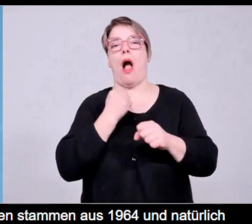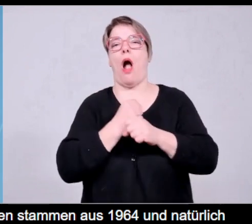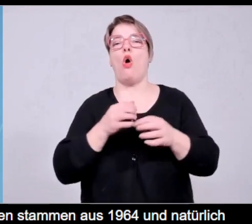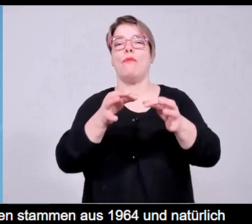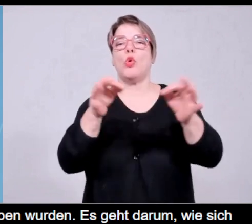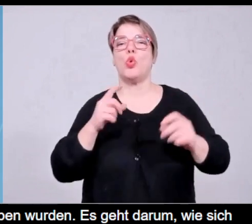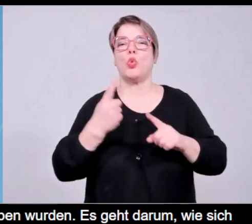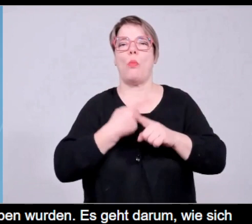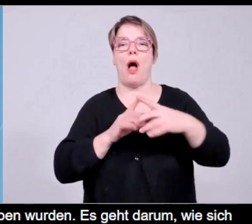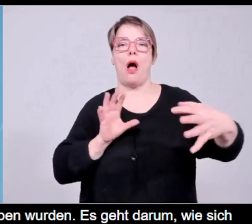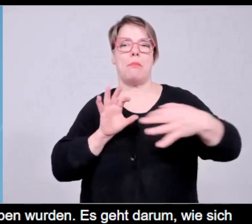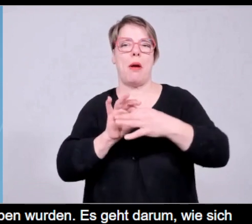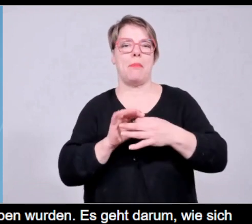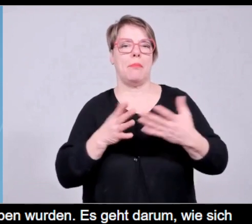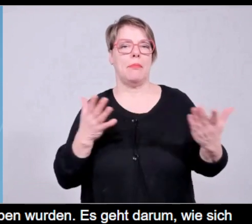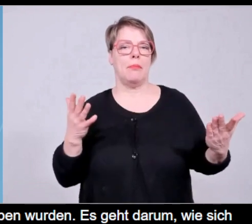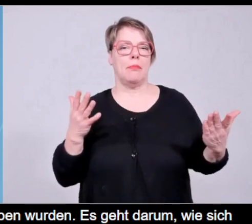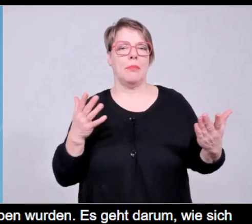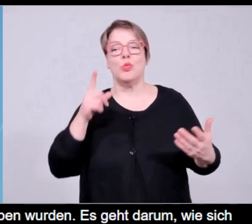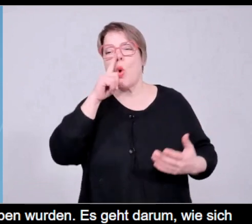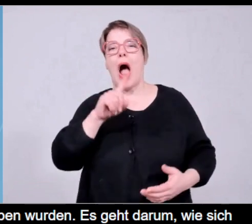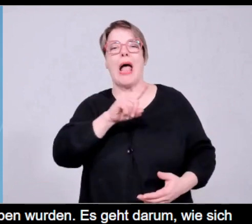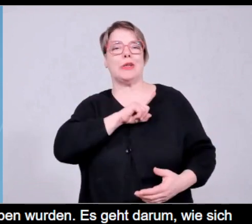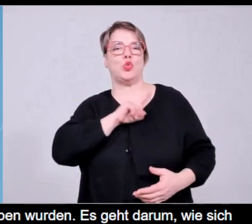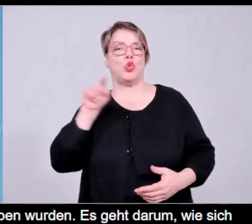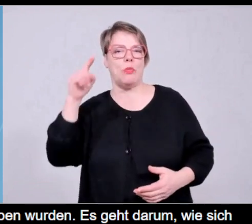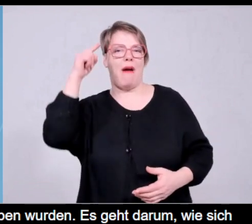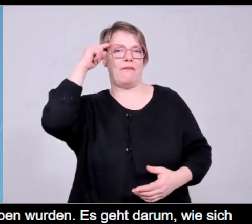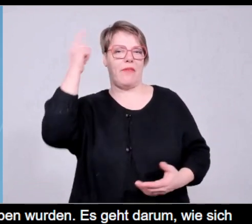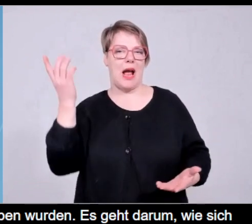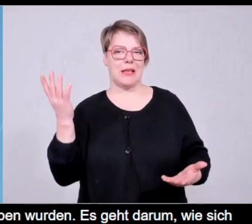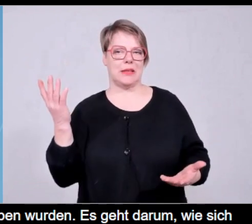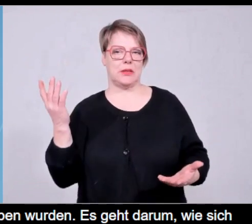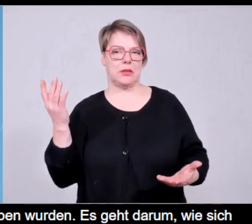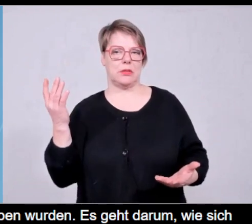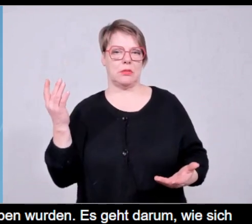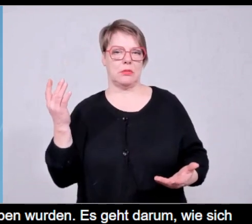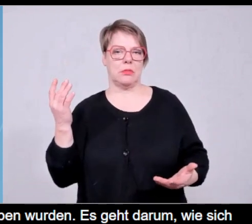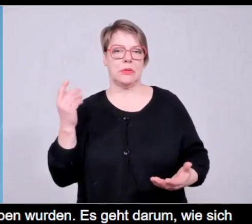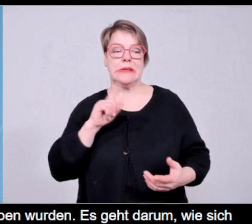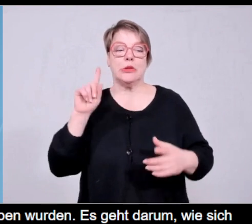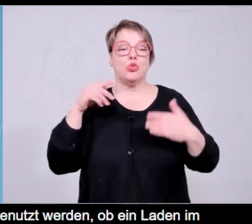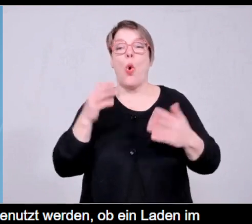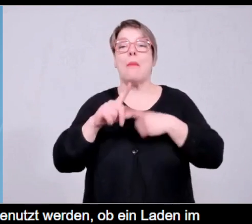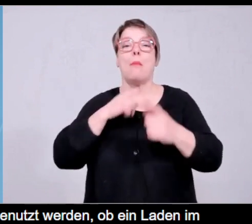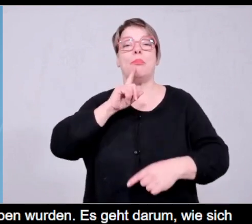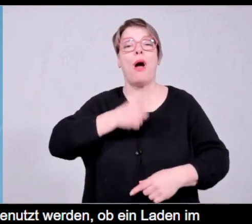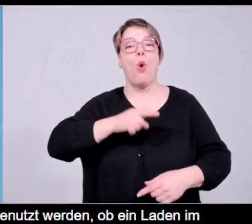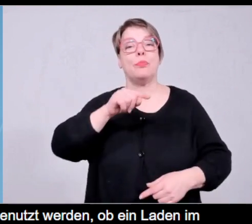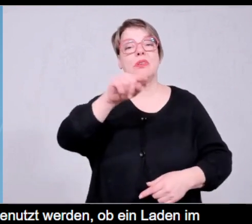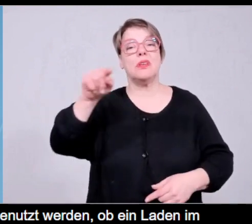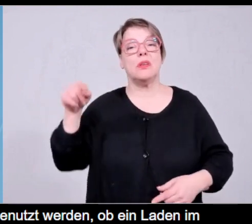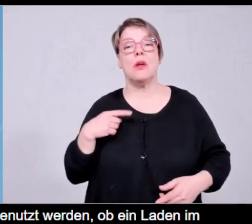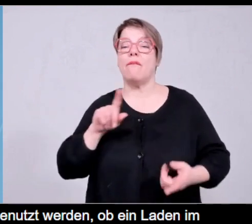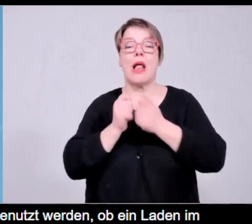erheblich von dem abweicht, was normalerweise in Flurnummern abzubilden ist. Wir wollen damit noch einmal Entlastung geben für die